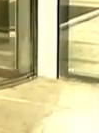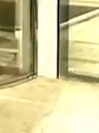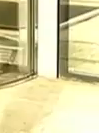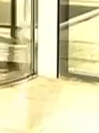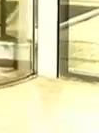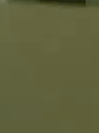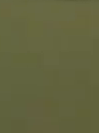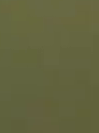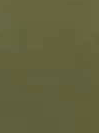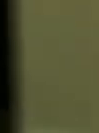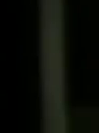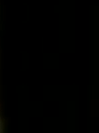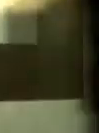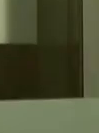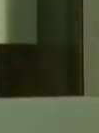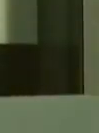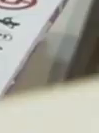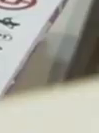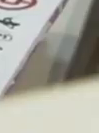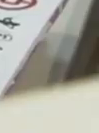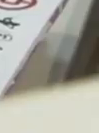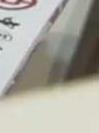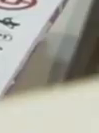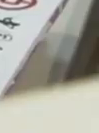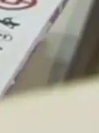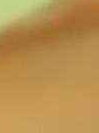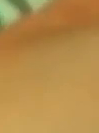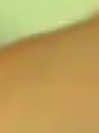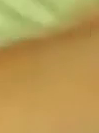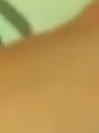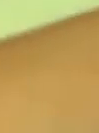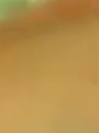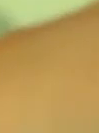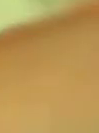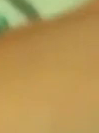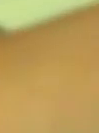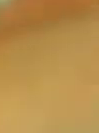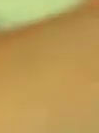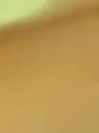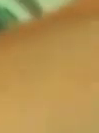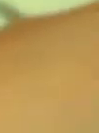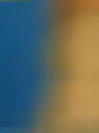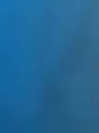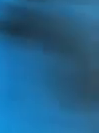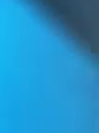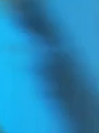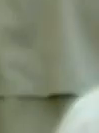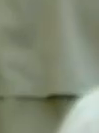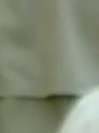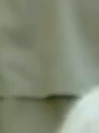სავალუტო ინტერვენცია ლარის კურსის დასტაბილურებისთვის ეროვნული ბანკი დღეს 40 მილიონ დოლარს გაყიდის.